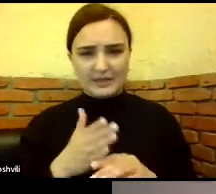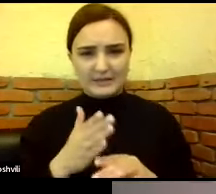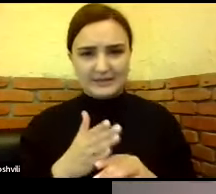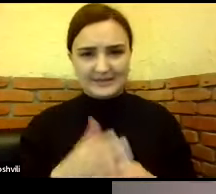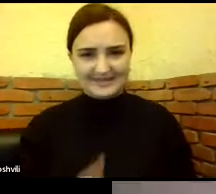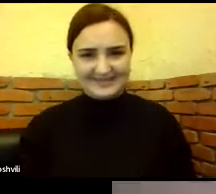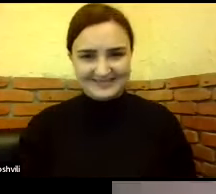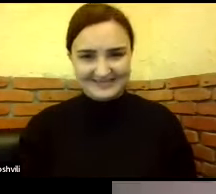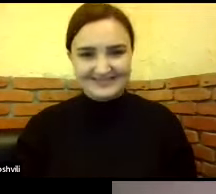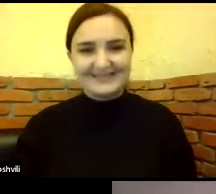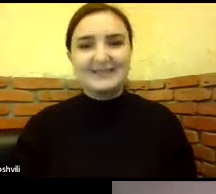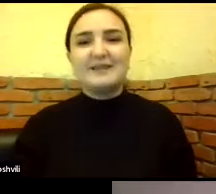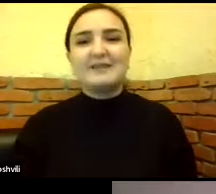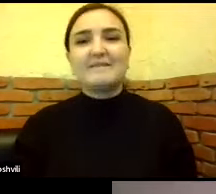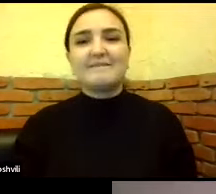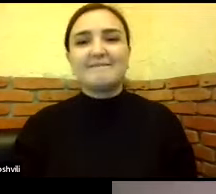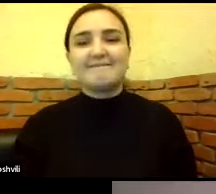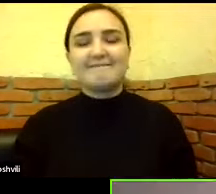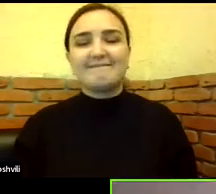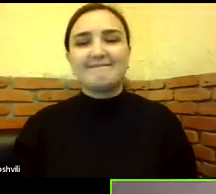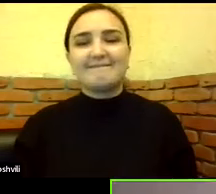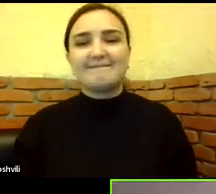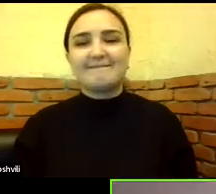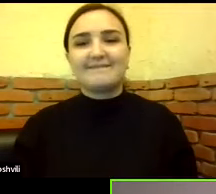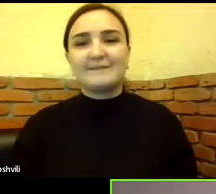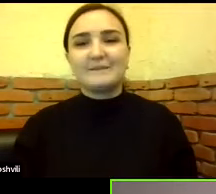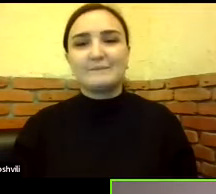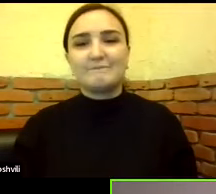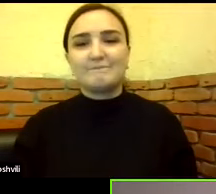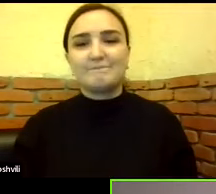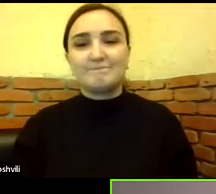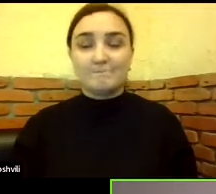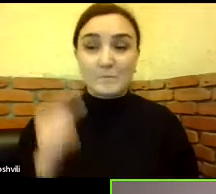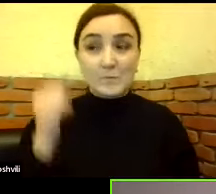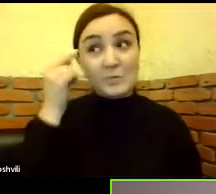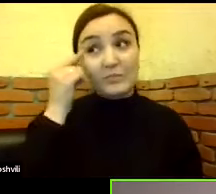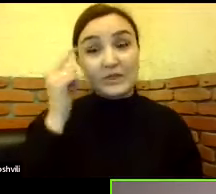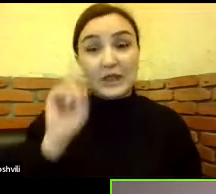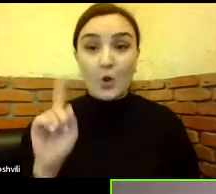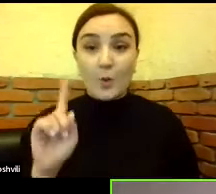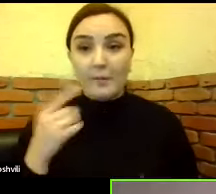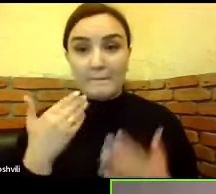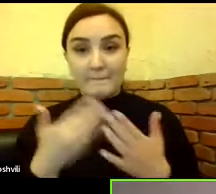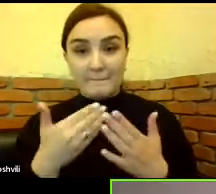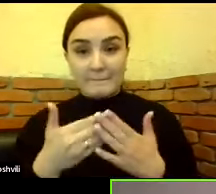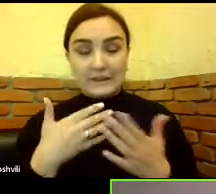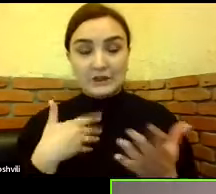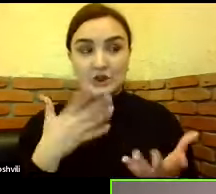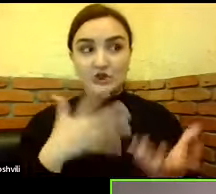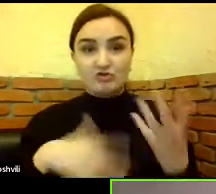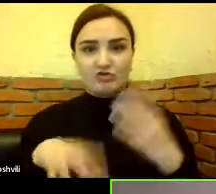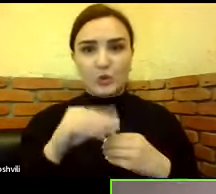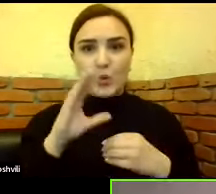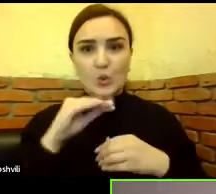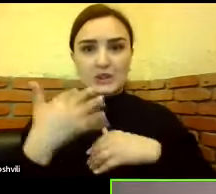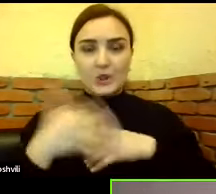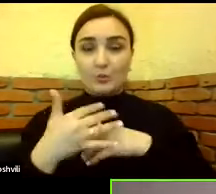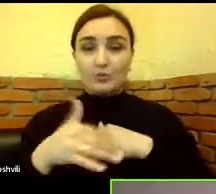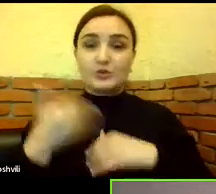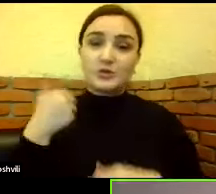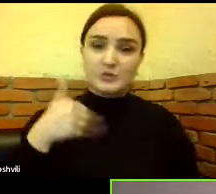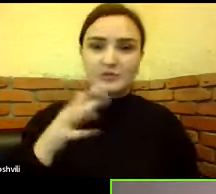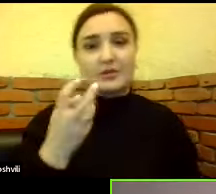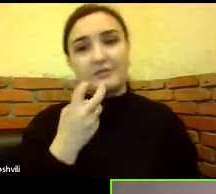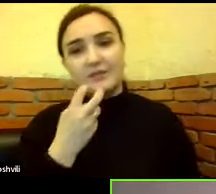უბედურები? ხო, მგონია, რომ რაღაცა ფიქრობენ, რომ აი, მაგალითად ჩვენ როცა დავდივართ ქუჩაში და ვიცინით